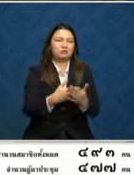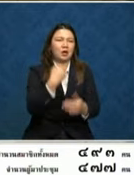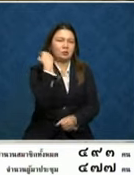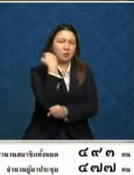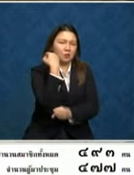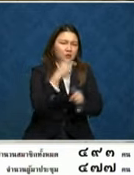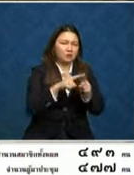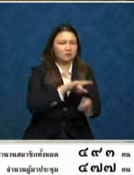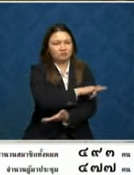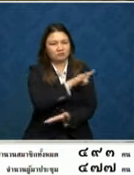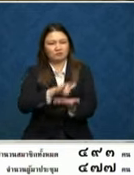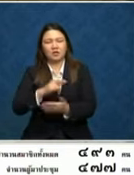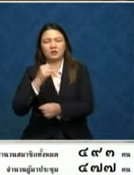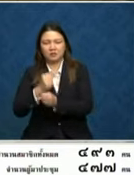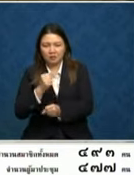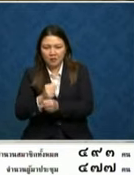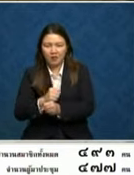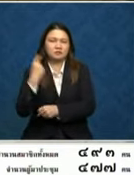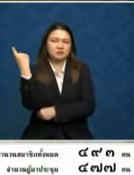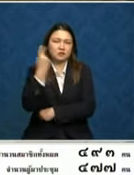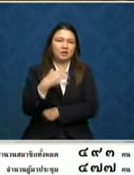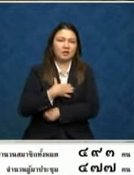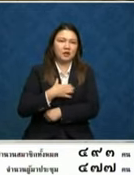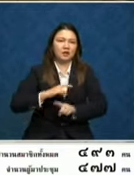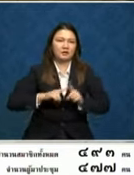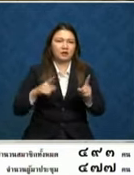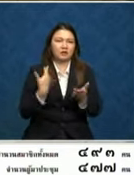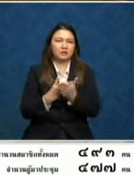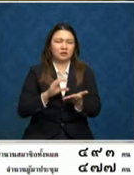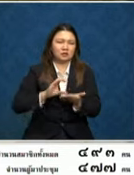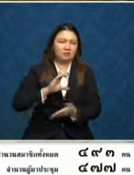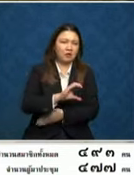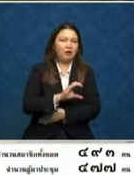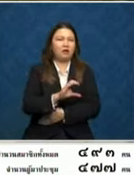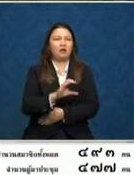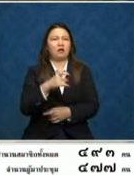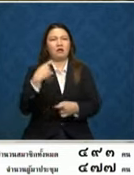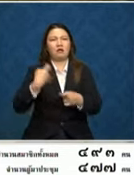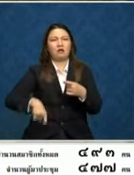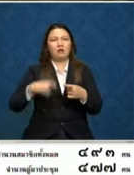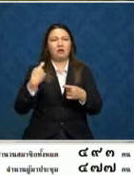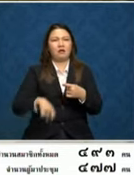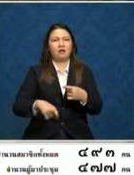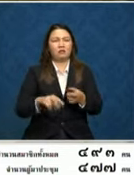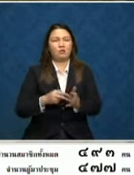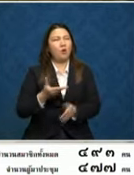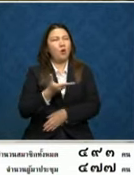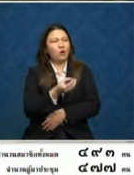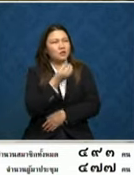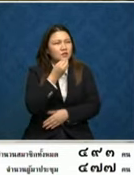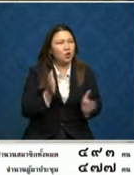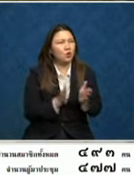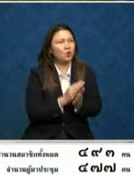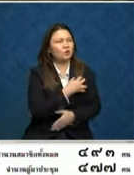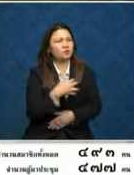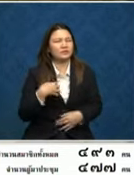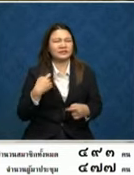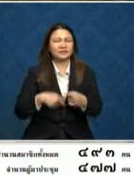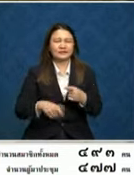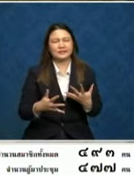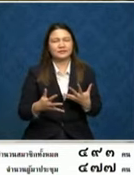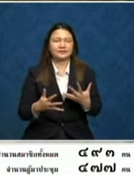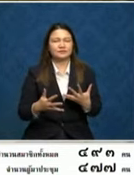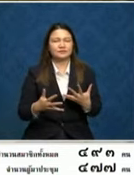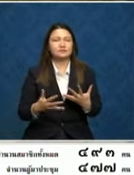อยากมาทำงานแต่งบมีไหมแค่จะกินข้าวก็ทูตก็เกรงใจทูตแล้วต้องได้ควักตังค์